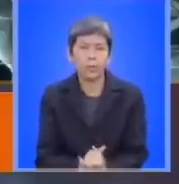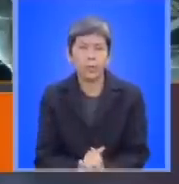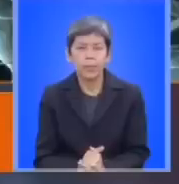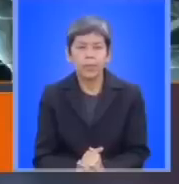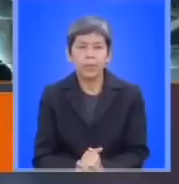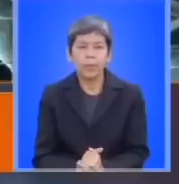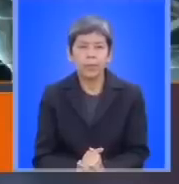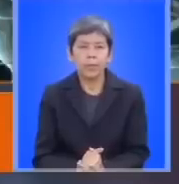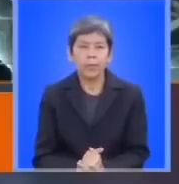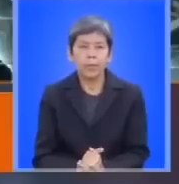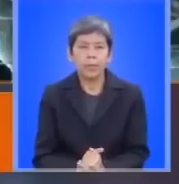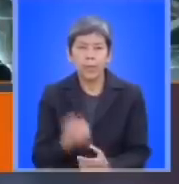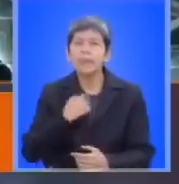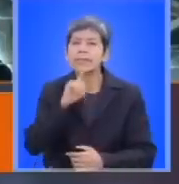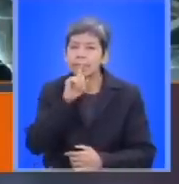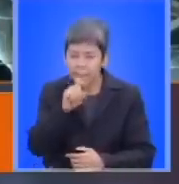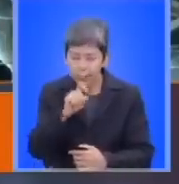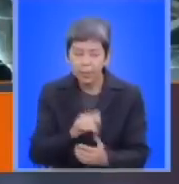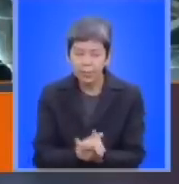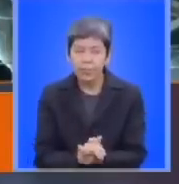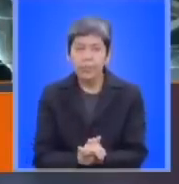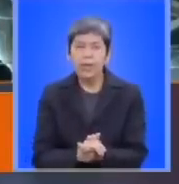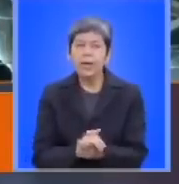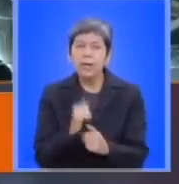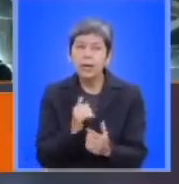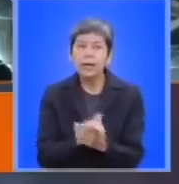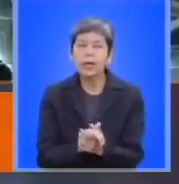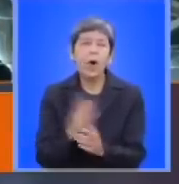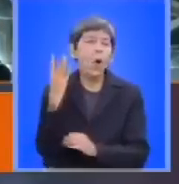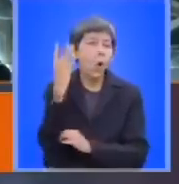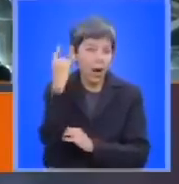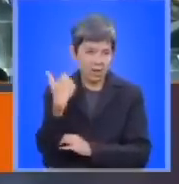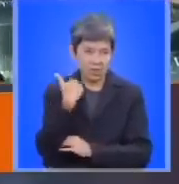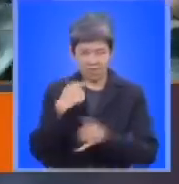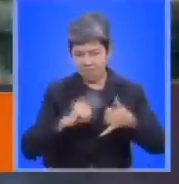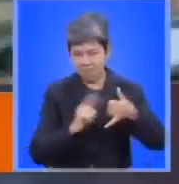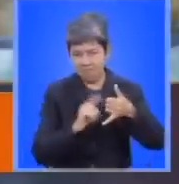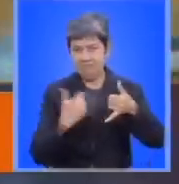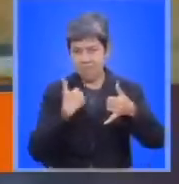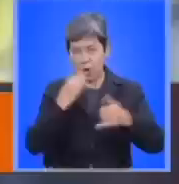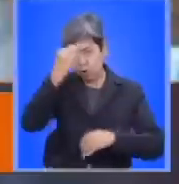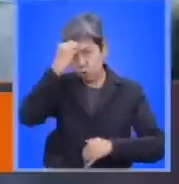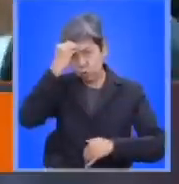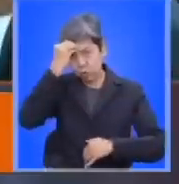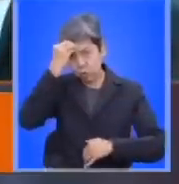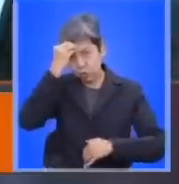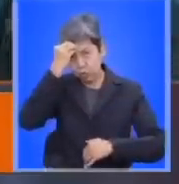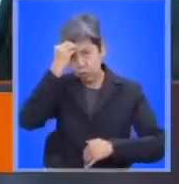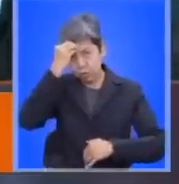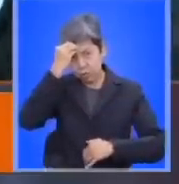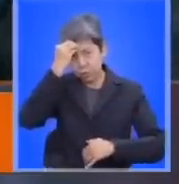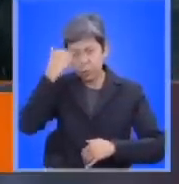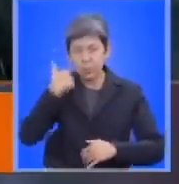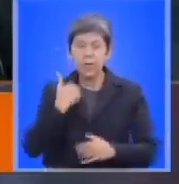จากเดอะสแตนดาร์ดครับทำคุณหมอเกียงศักดิ์เพิ่มเติมนิดนึงครับเมื่อวานนี้มีเคสจากญี่ปุ่นนะครับที่บอกว่า